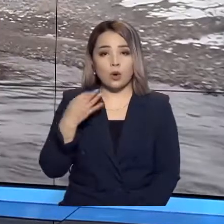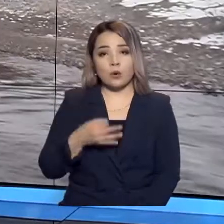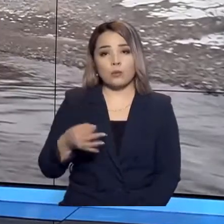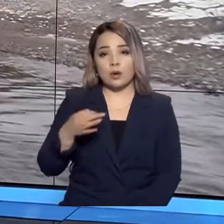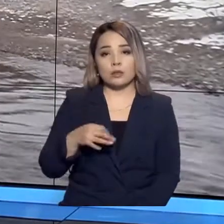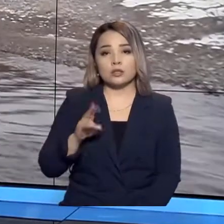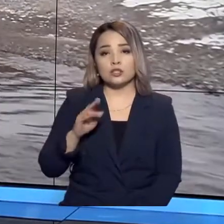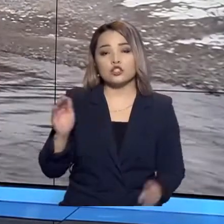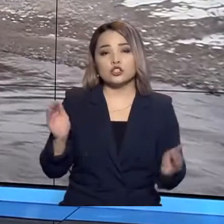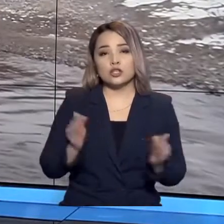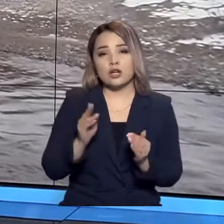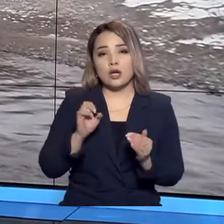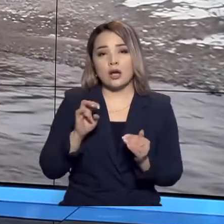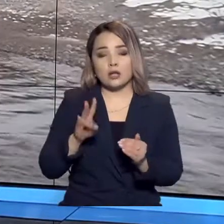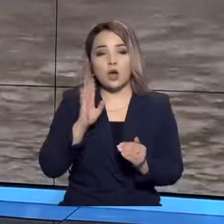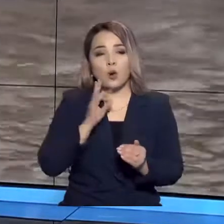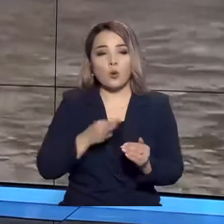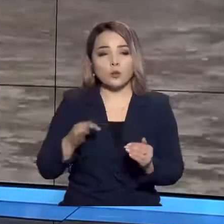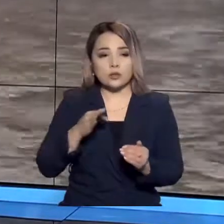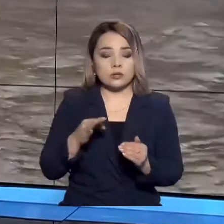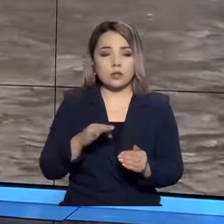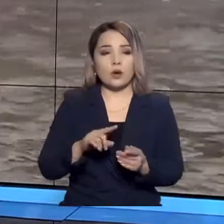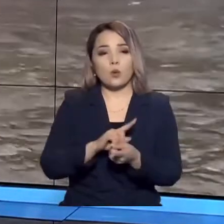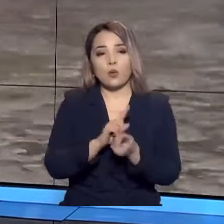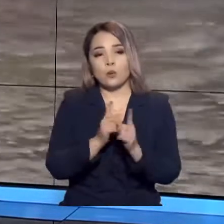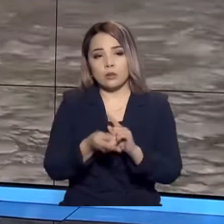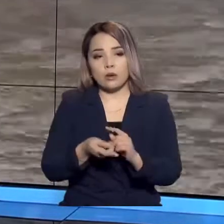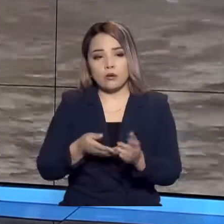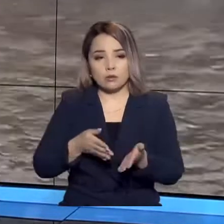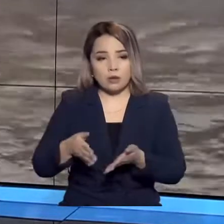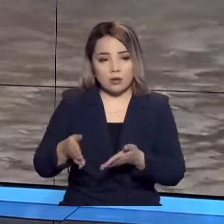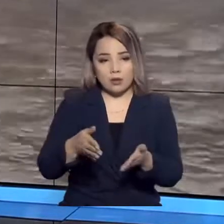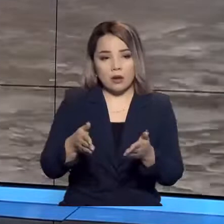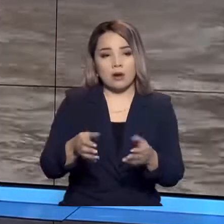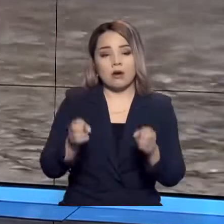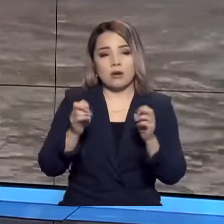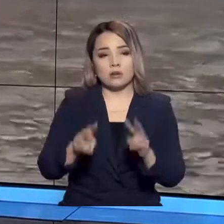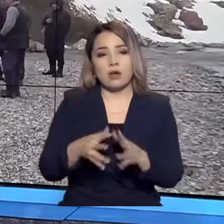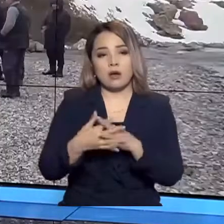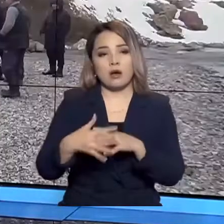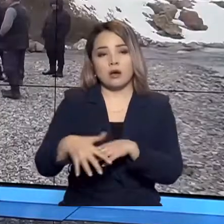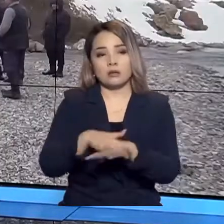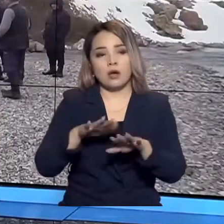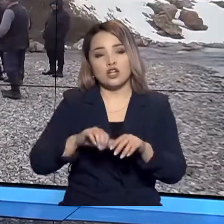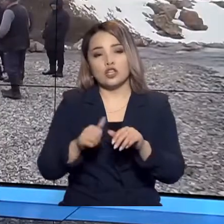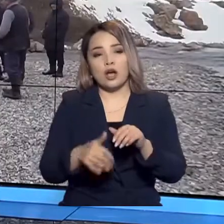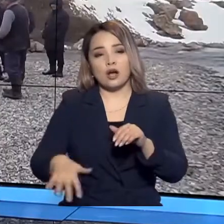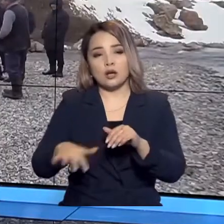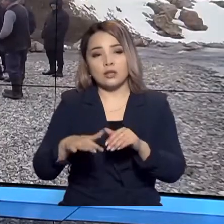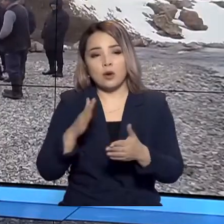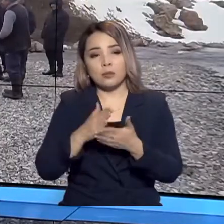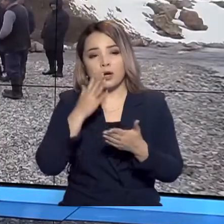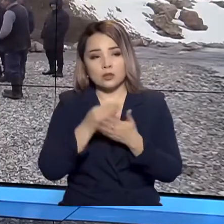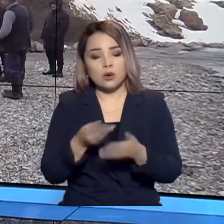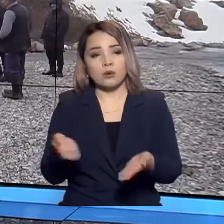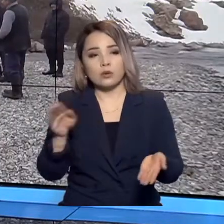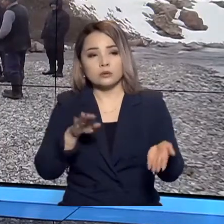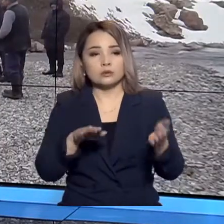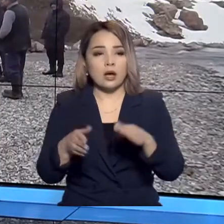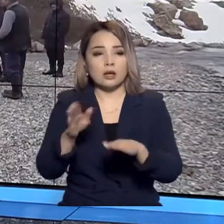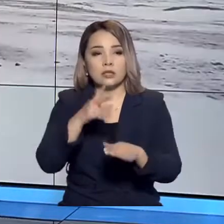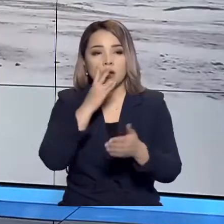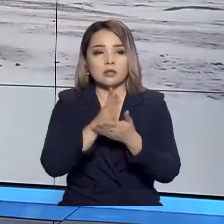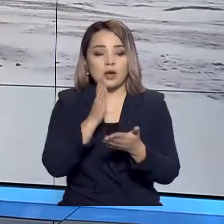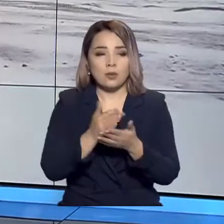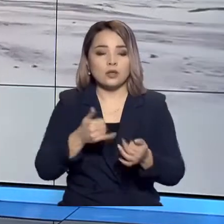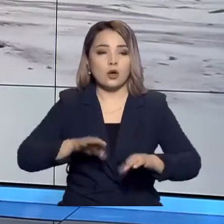Түркістан облысында кіші Шаян өзенінің арнасы өзгеріп, іргедегі ауылға қауіп төндіріп тұр. Жағалаудағы жарғабақтар құлай-құлай облыстық